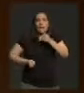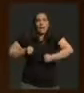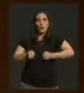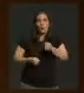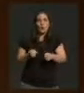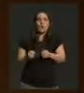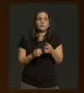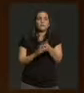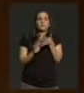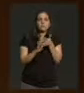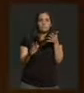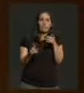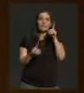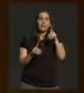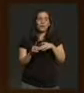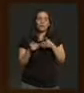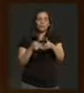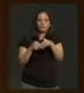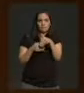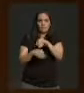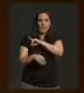berria inauguratuko da.